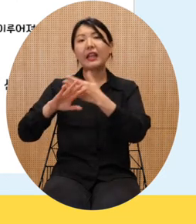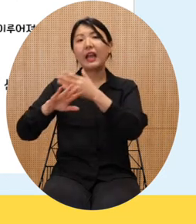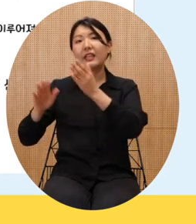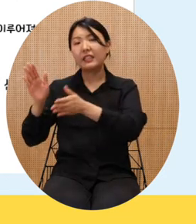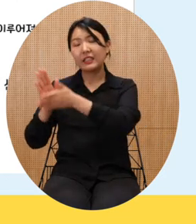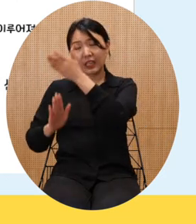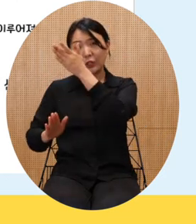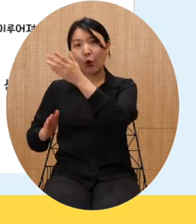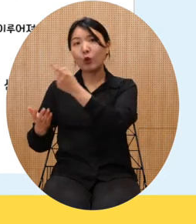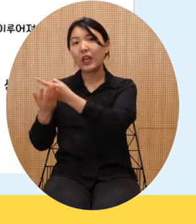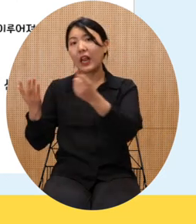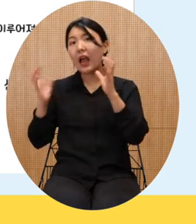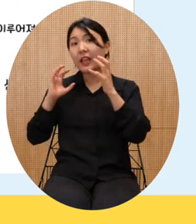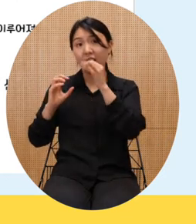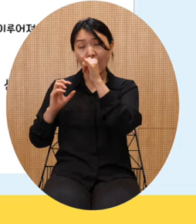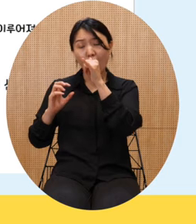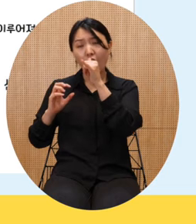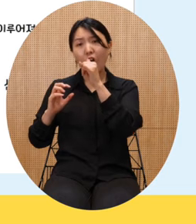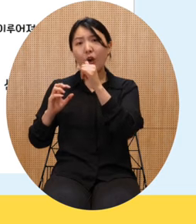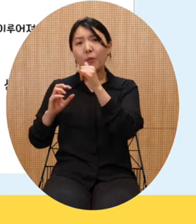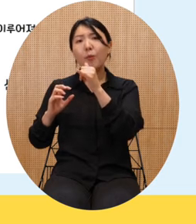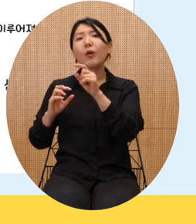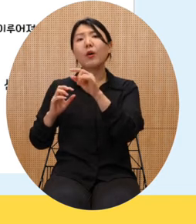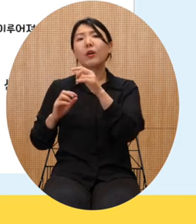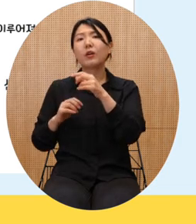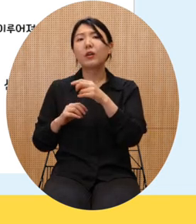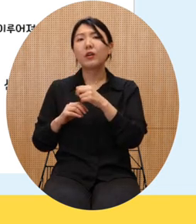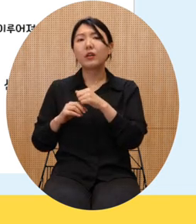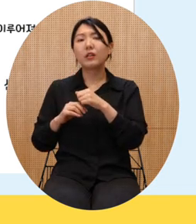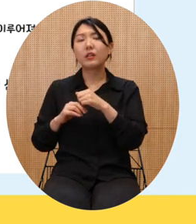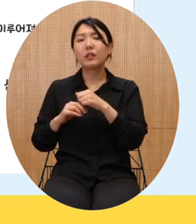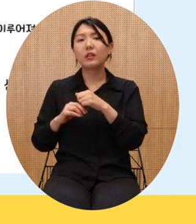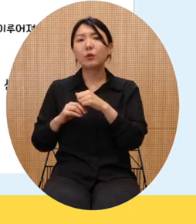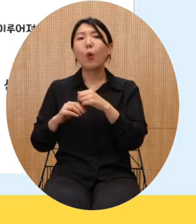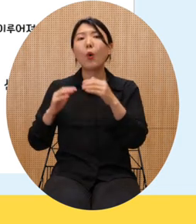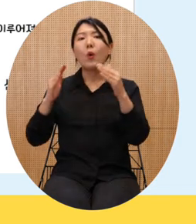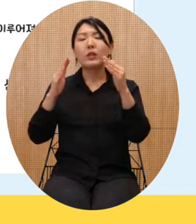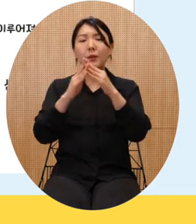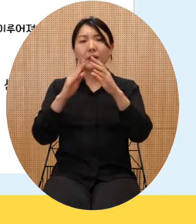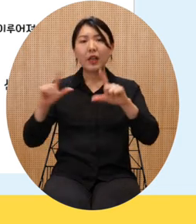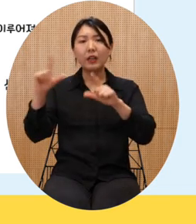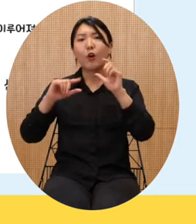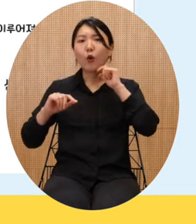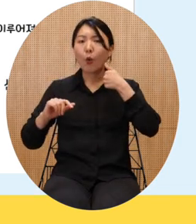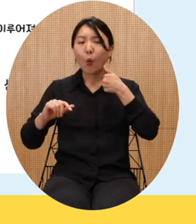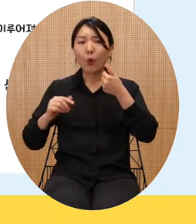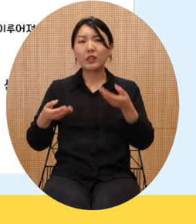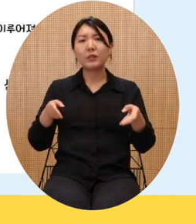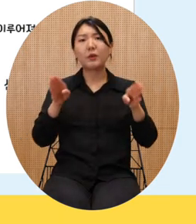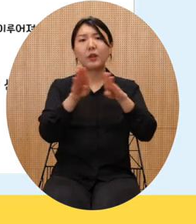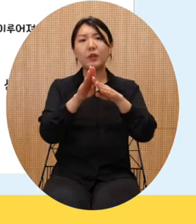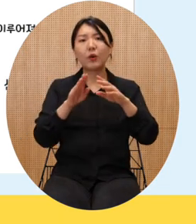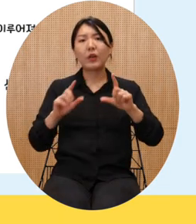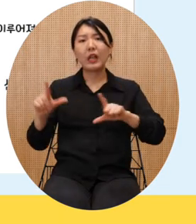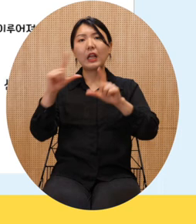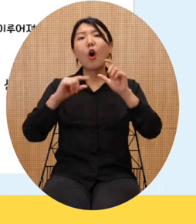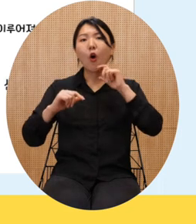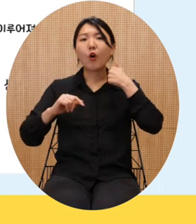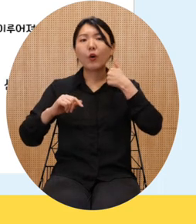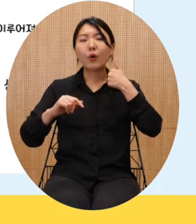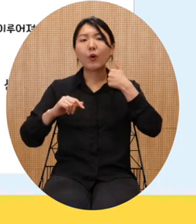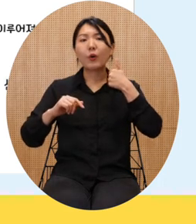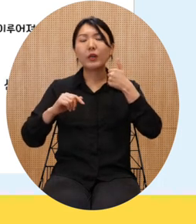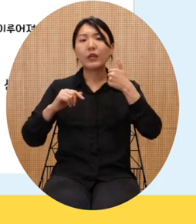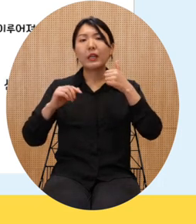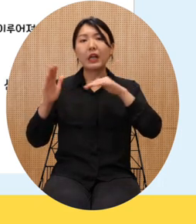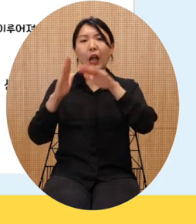아동들이 있는지를 또 시흥뿐 아니라 다른 지자체에서도 이주민 아동, 그다음에 뭐 수용자의 아동, 그다음에 집에서도